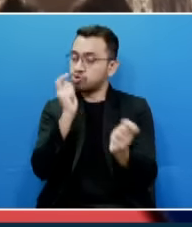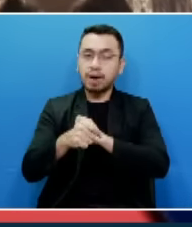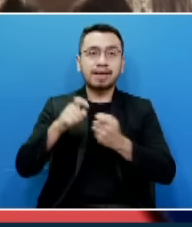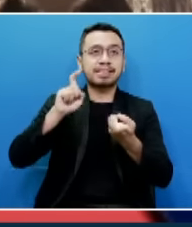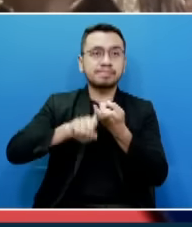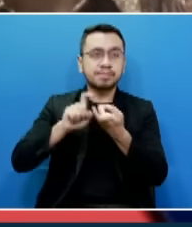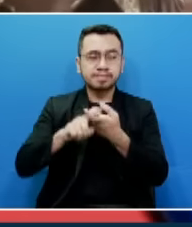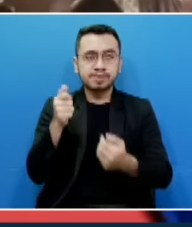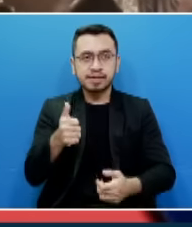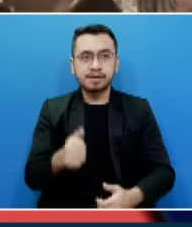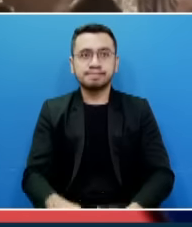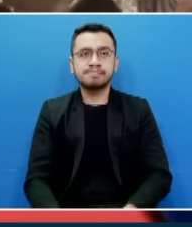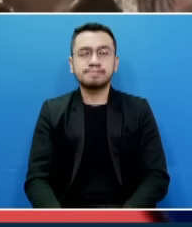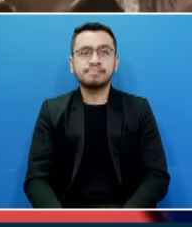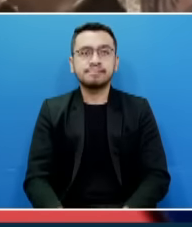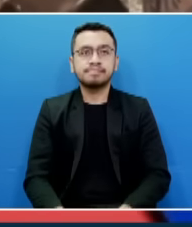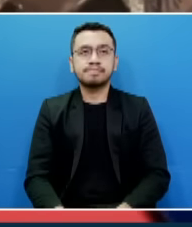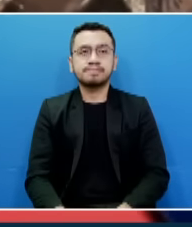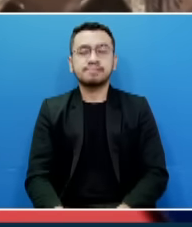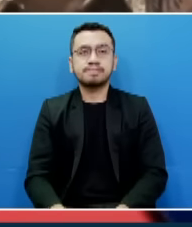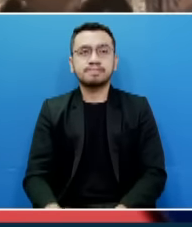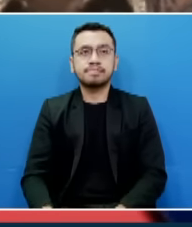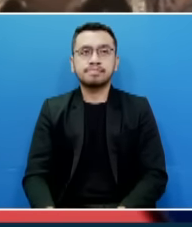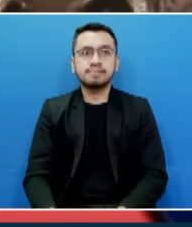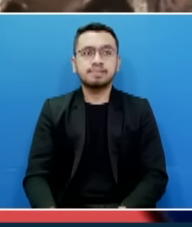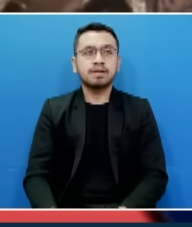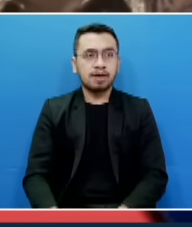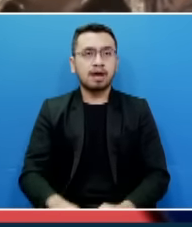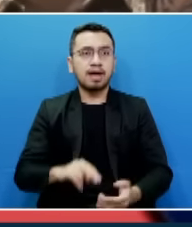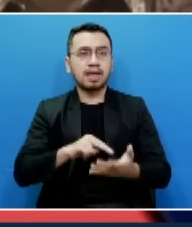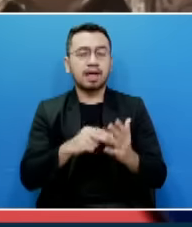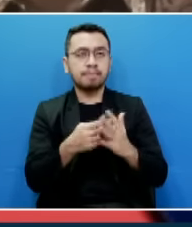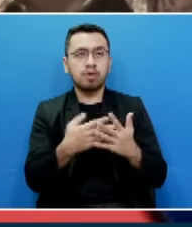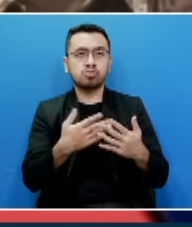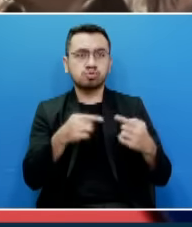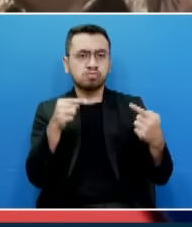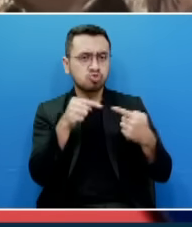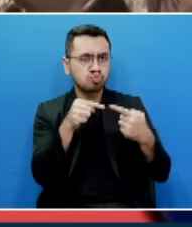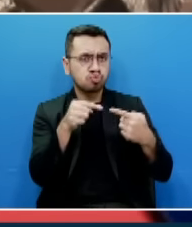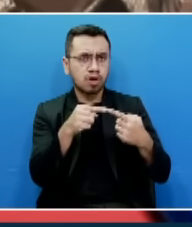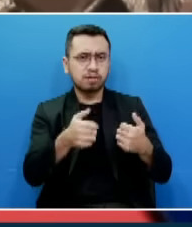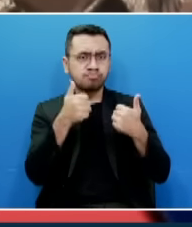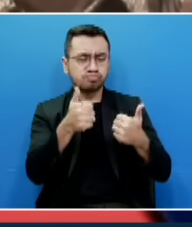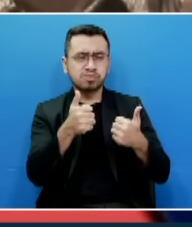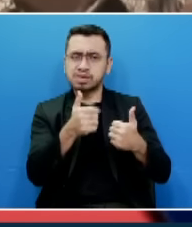kemungkinan untuk berkoalisi terutama sehing harus menjaga hubungan baik begitu ya Sebai